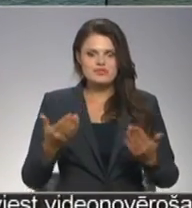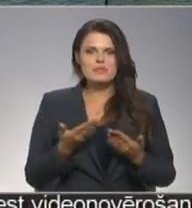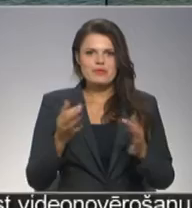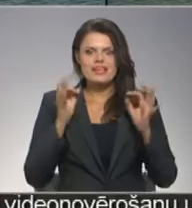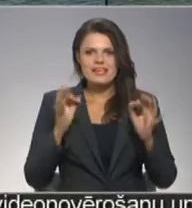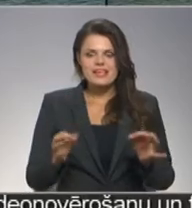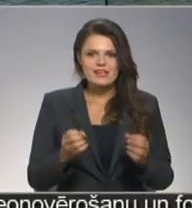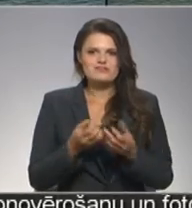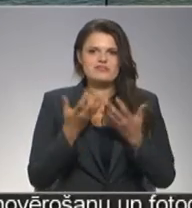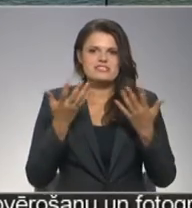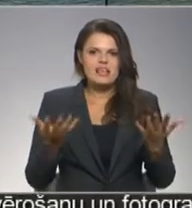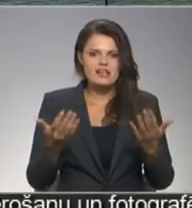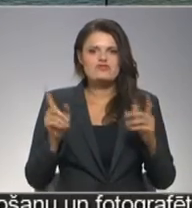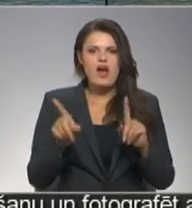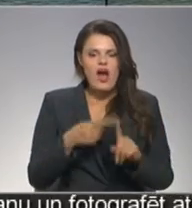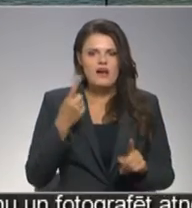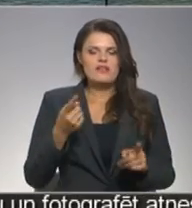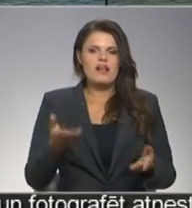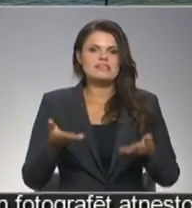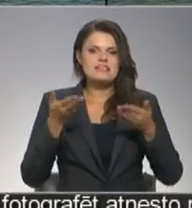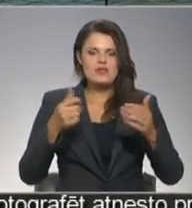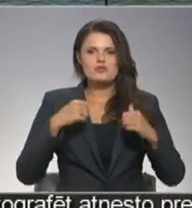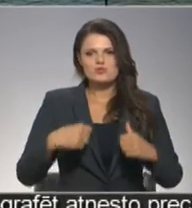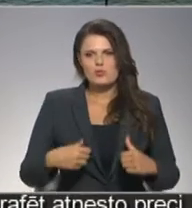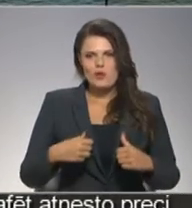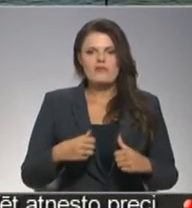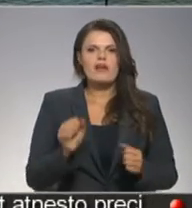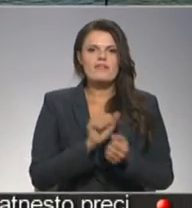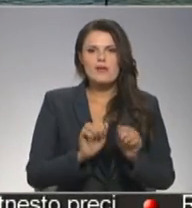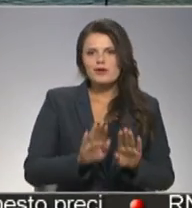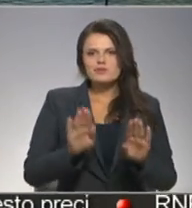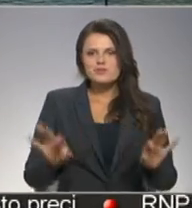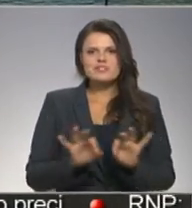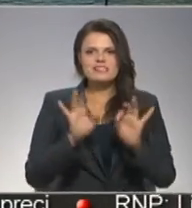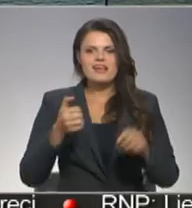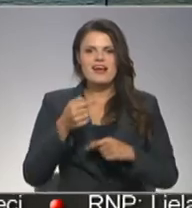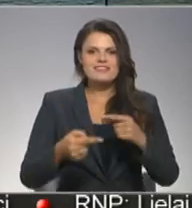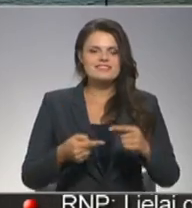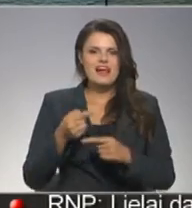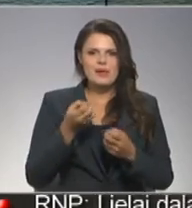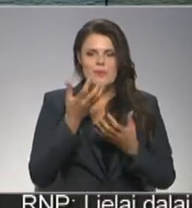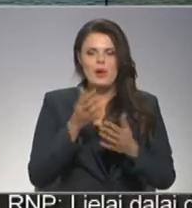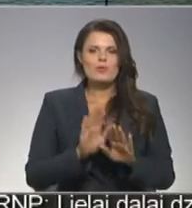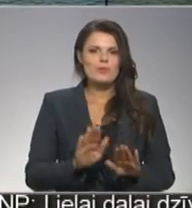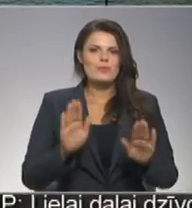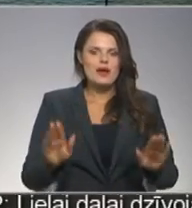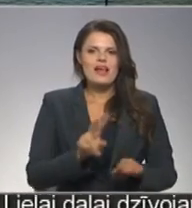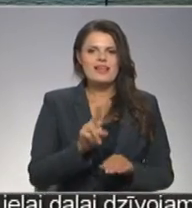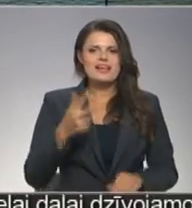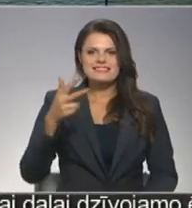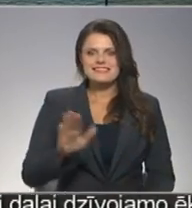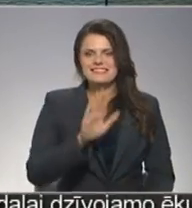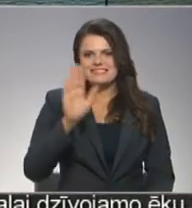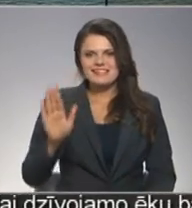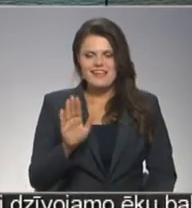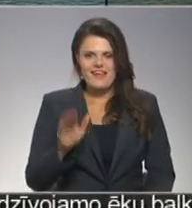īstu selekcijas revolūciju un atkal tiek celtas goda vietā. Dabas muzejā sāksies gadskārtējā peonija parāde, kas ilgs 3 dienas un